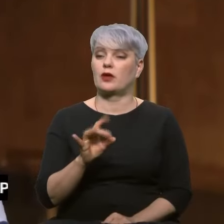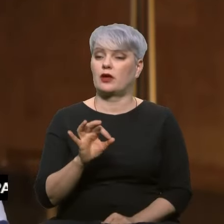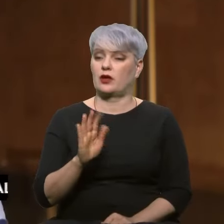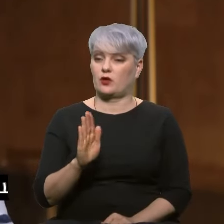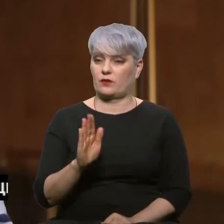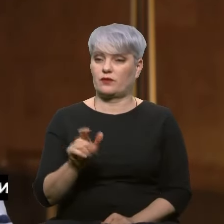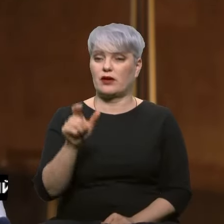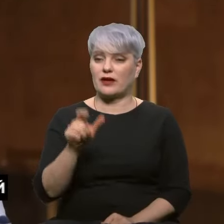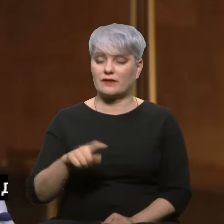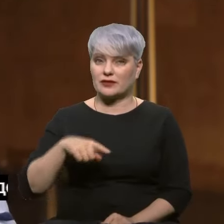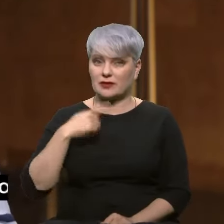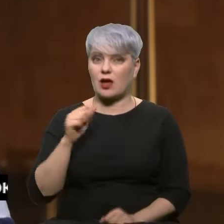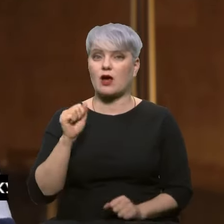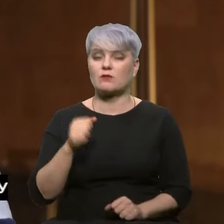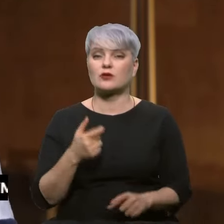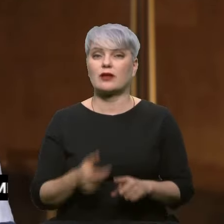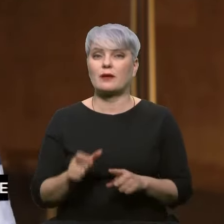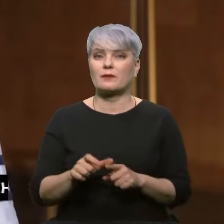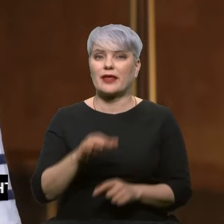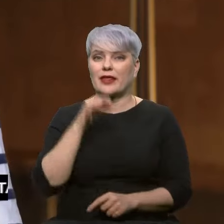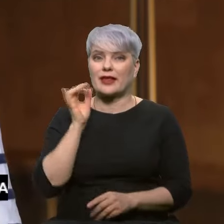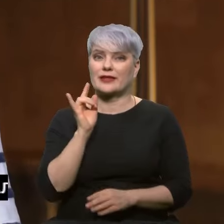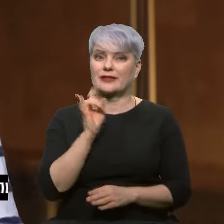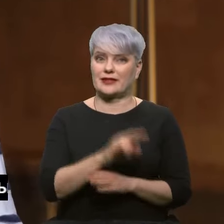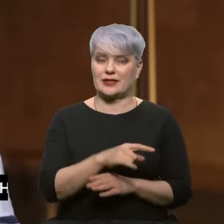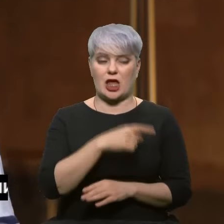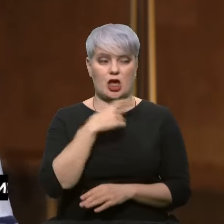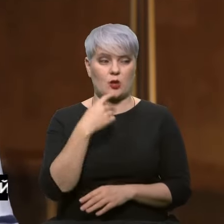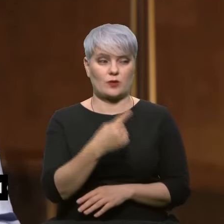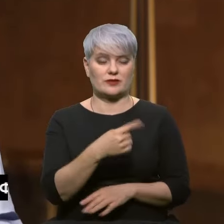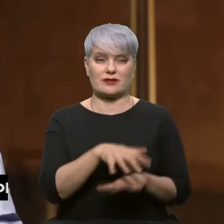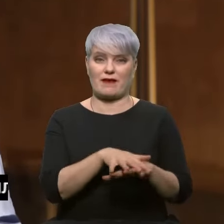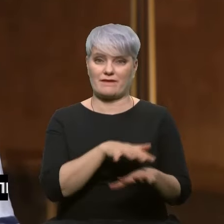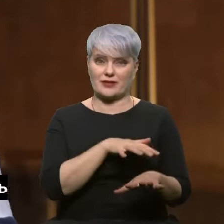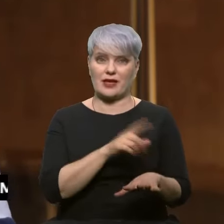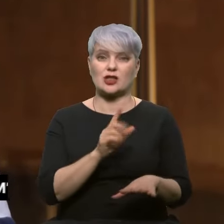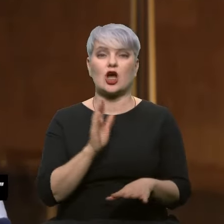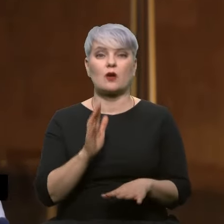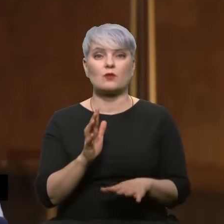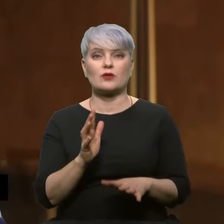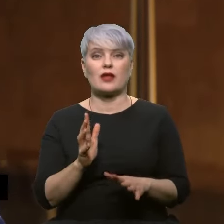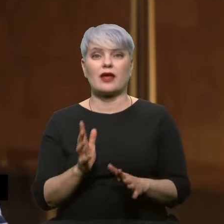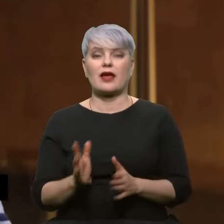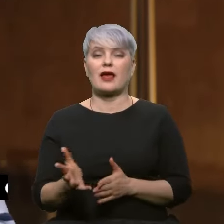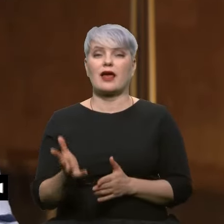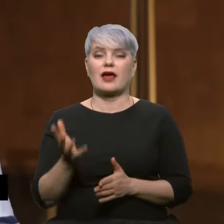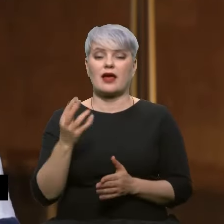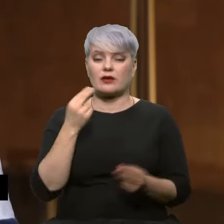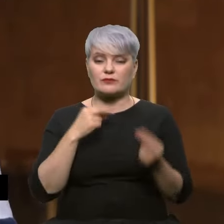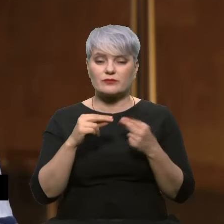що можна перехитрити російські війська за рахунок того, що буде відбуватись інтеграція технологій,